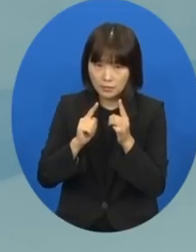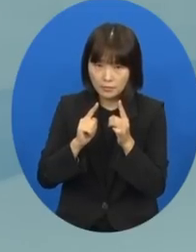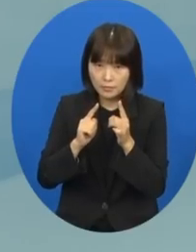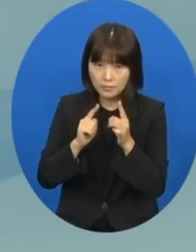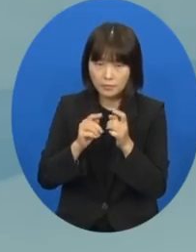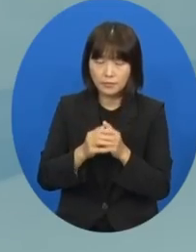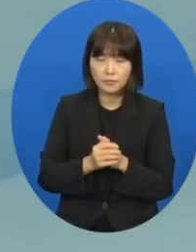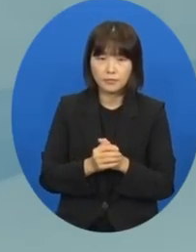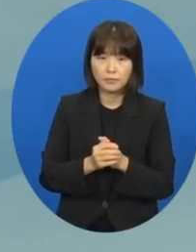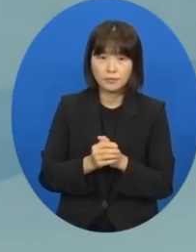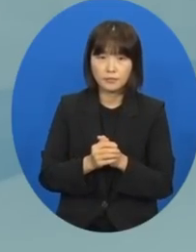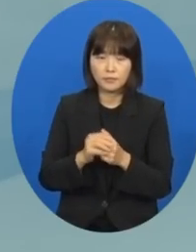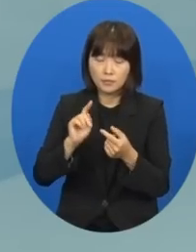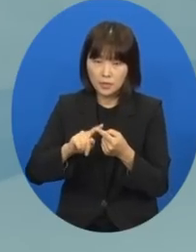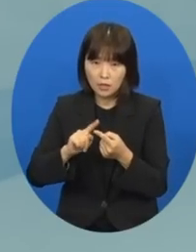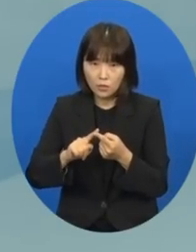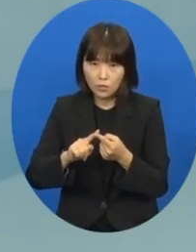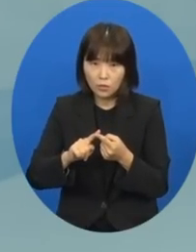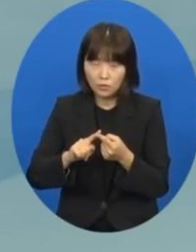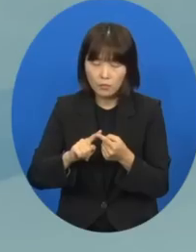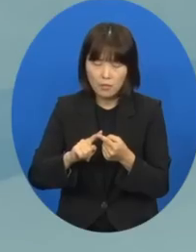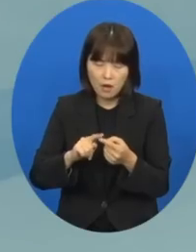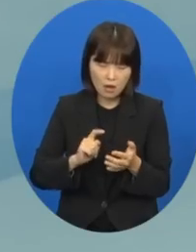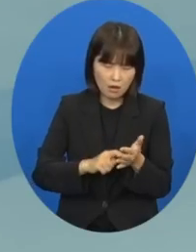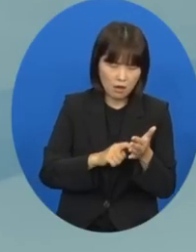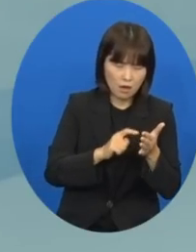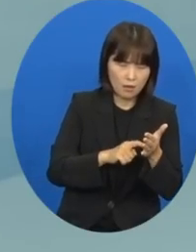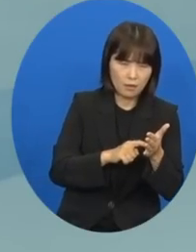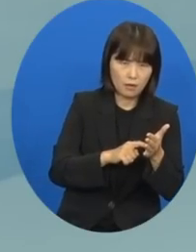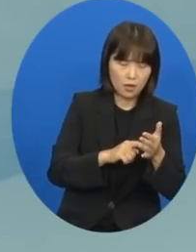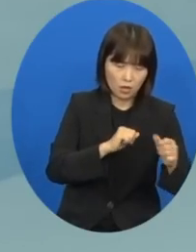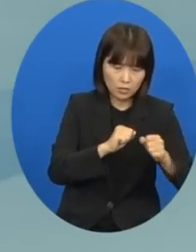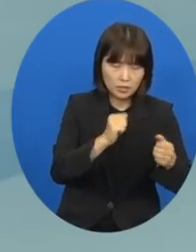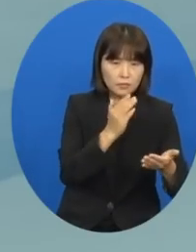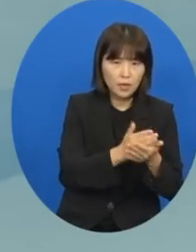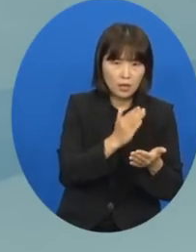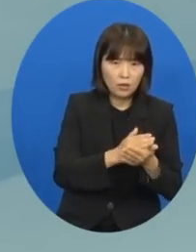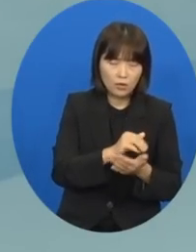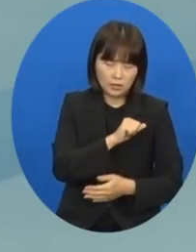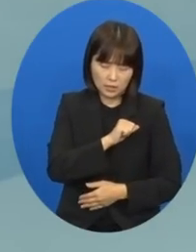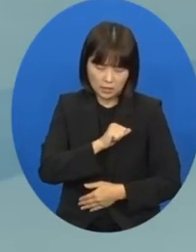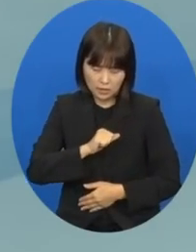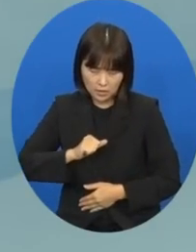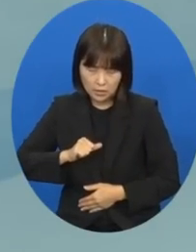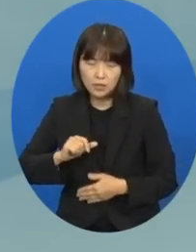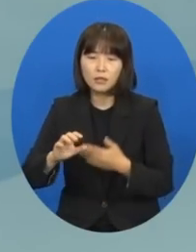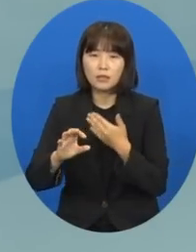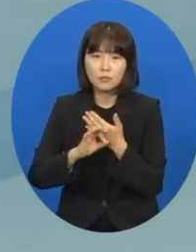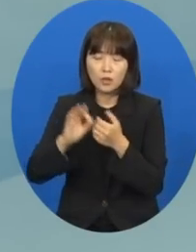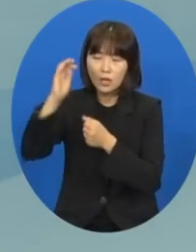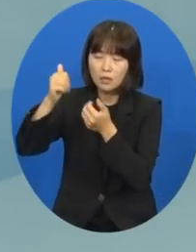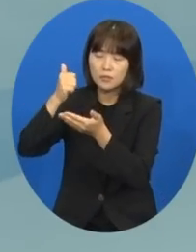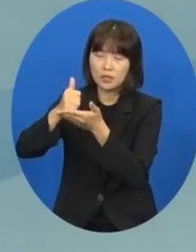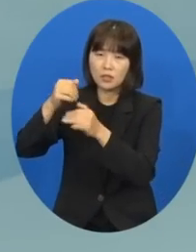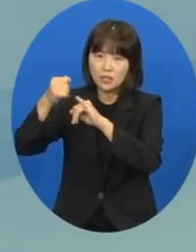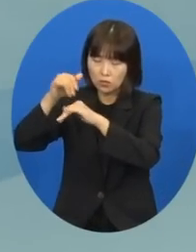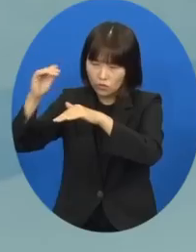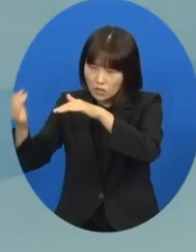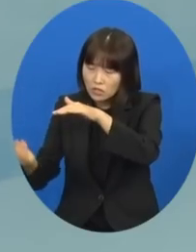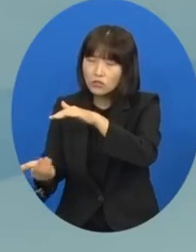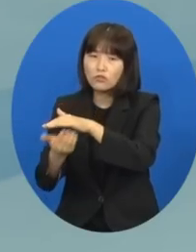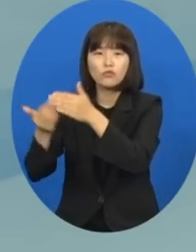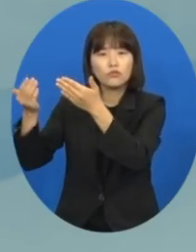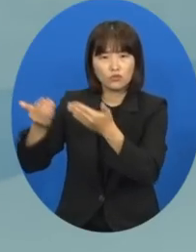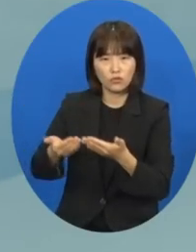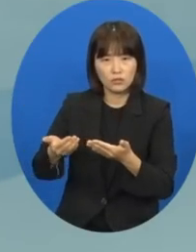성급하게 움직이지 말고 인내하고 버티고 정말 그 믿음으로 기다리면 하나님께서 그 약속을 이루신다라는 거, 이것이